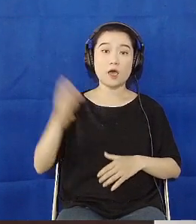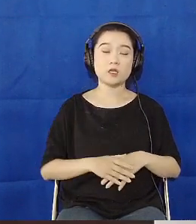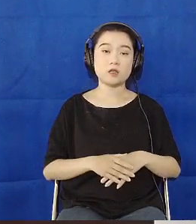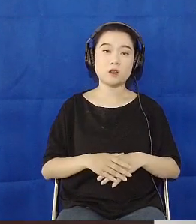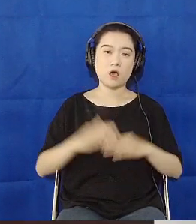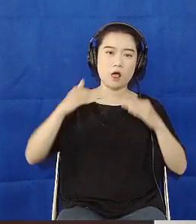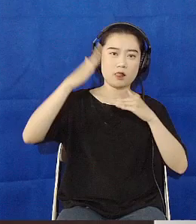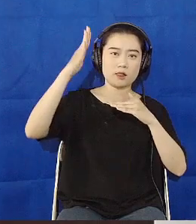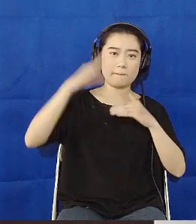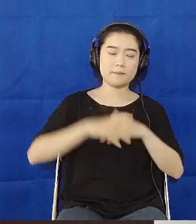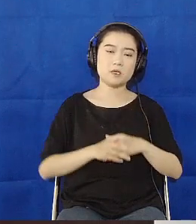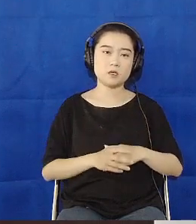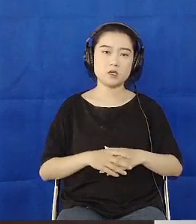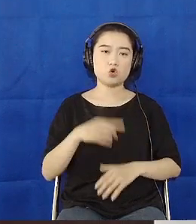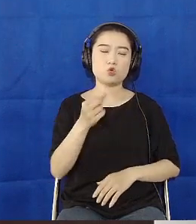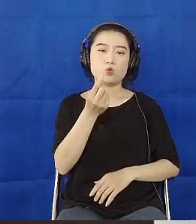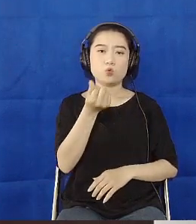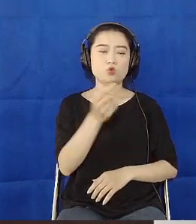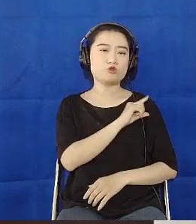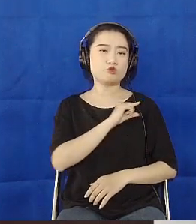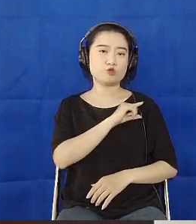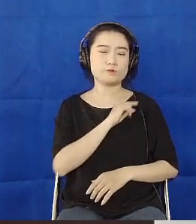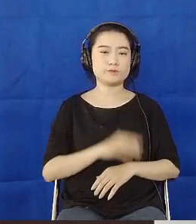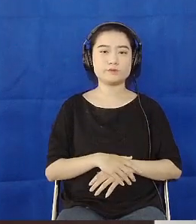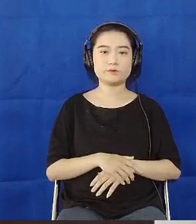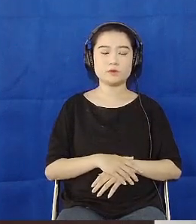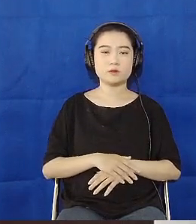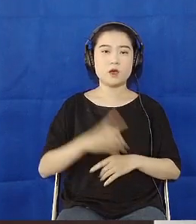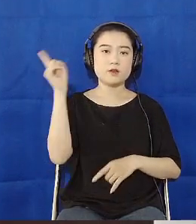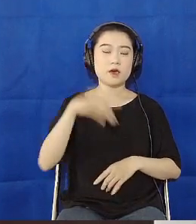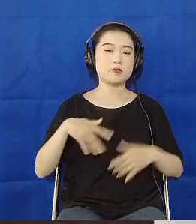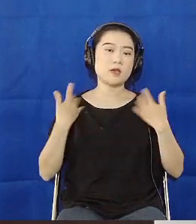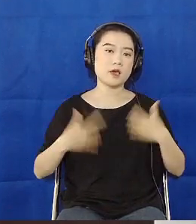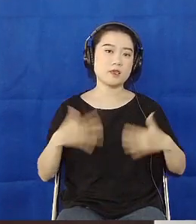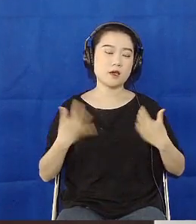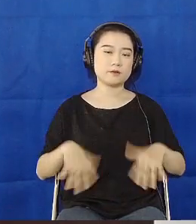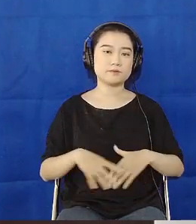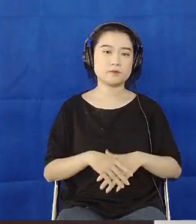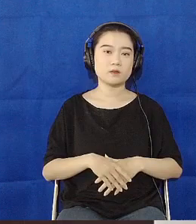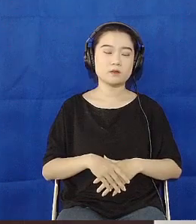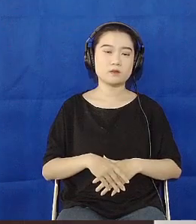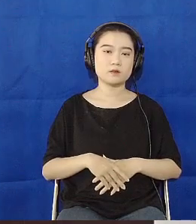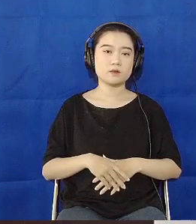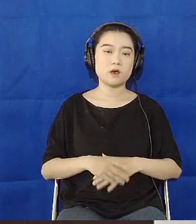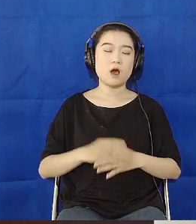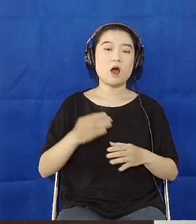daripada saya. Akhirnya yang ada dalam hati hanyalah iri hati.